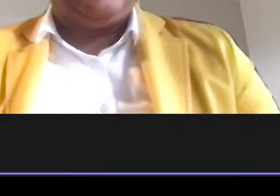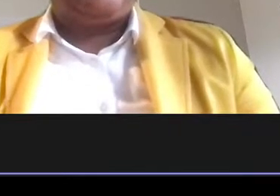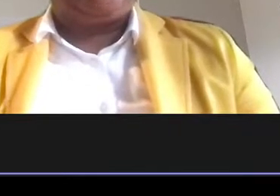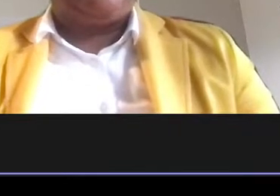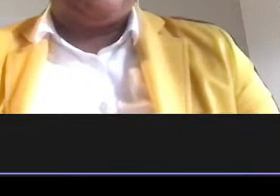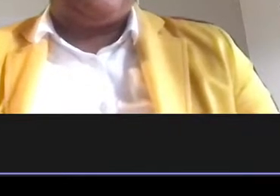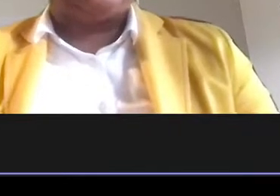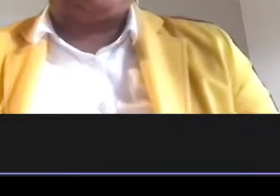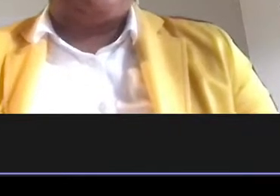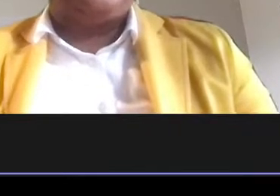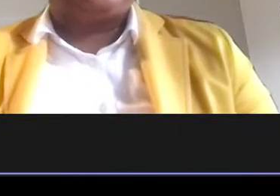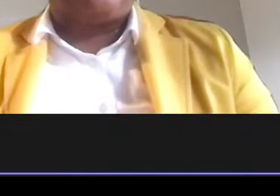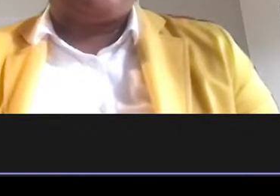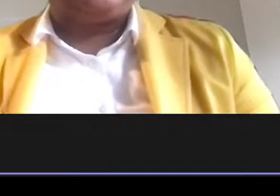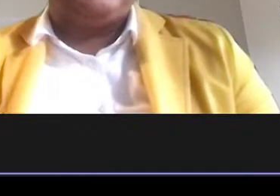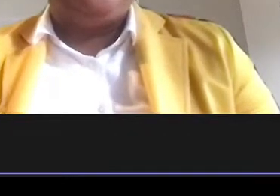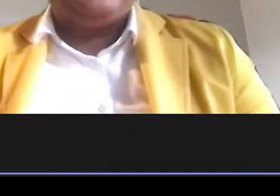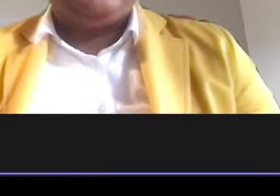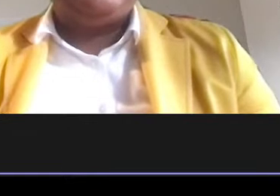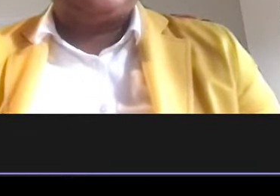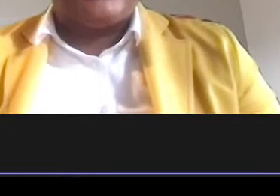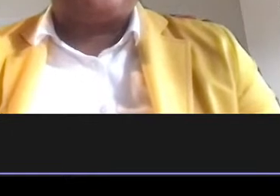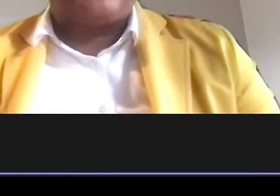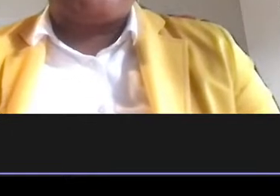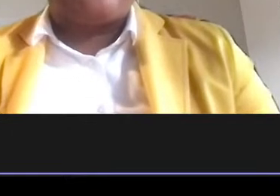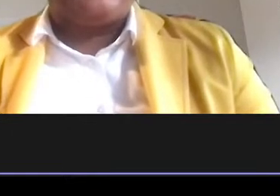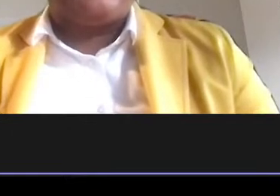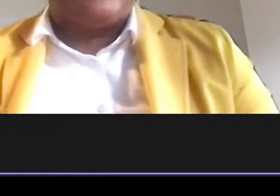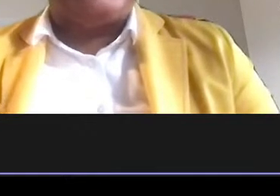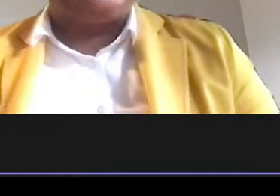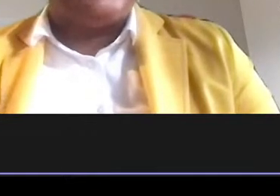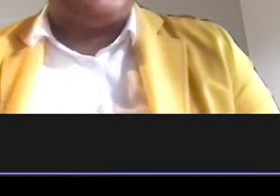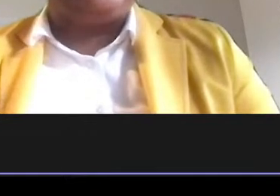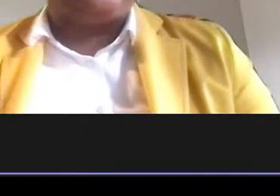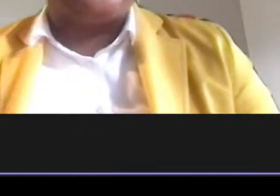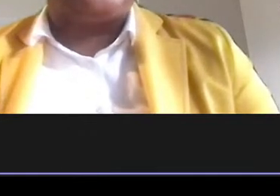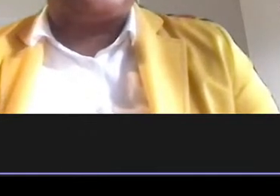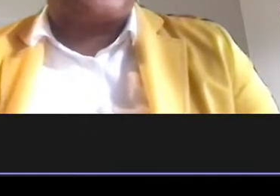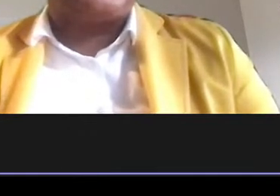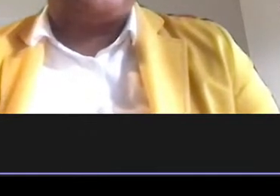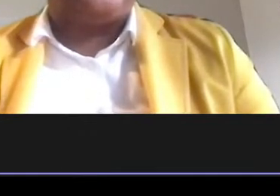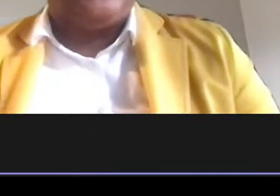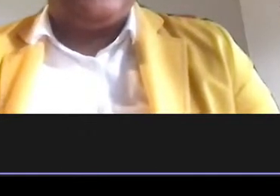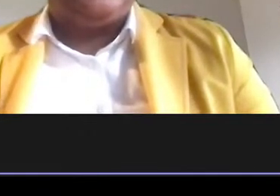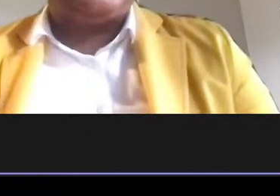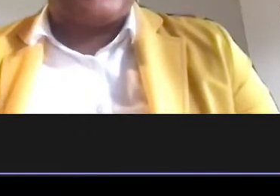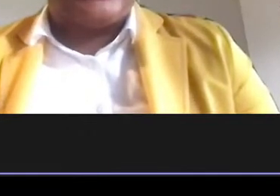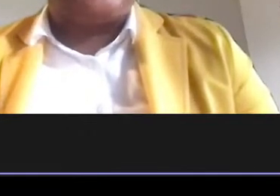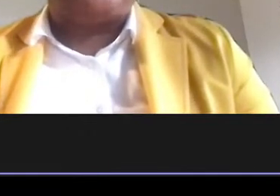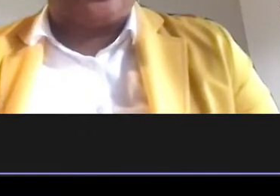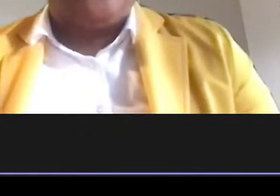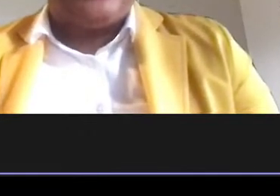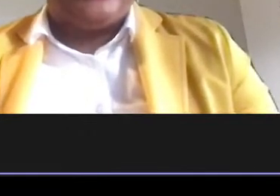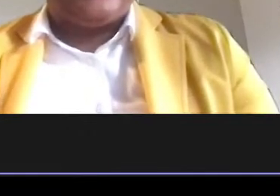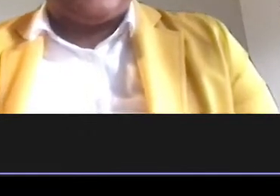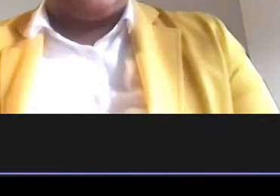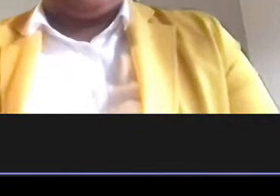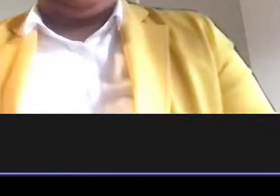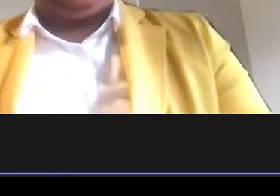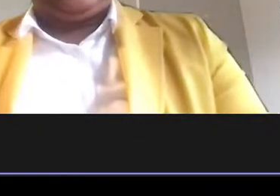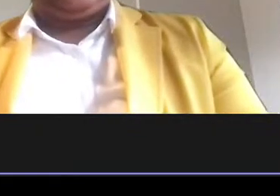izinkinga ezibonisa ukuthi imithetho efana ne-anti-land invasion strategy imithetho